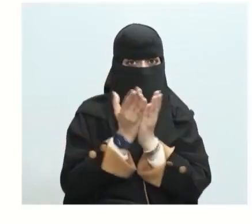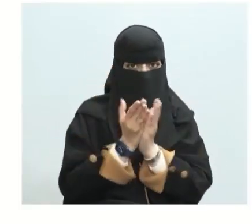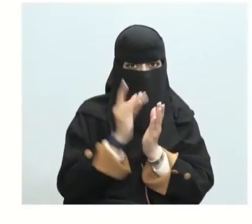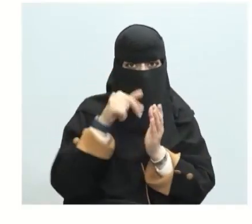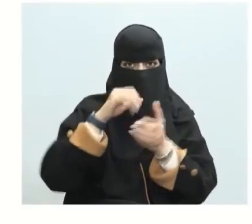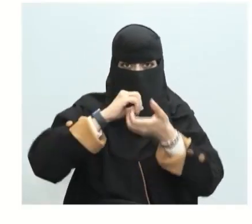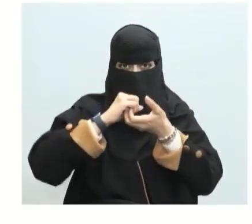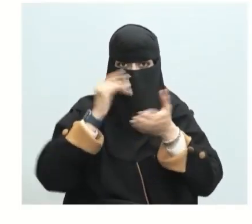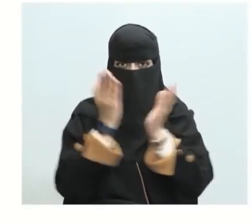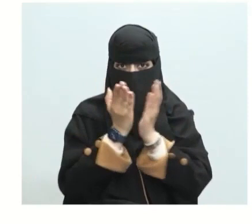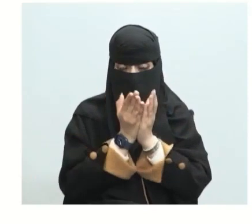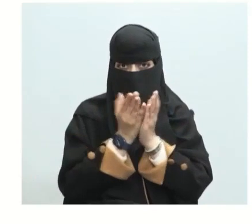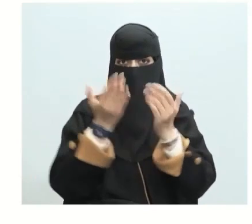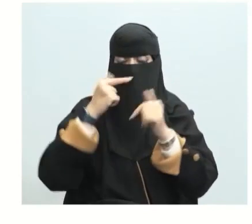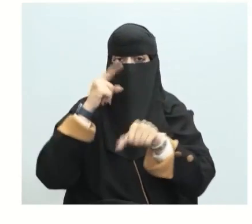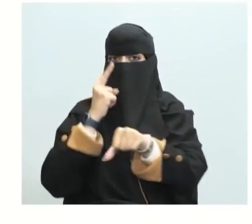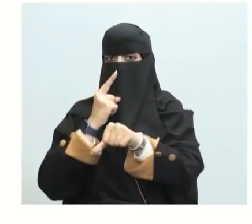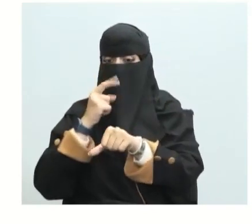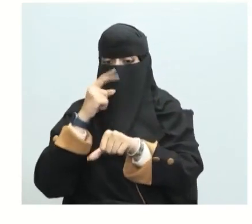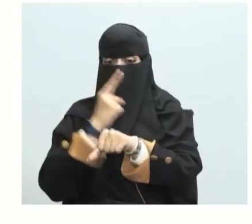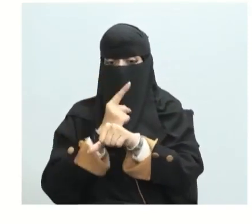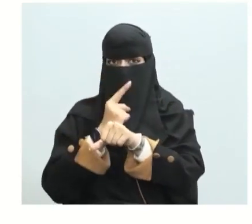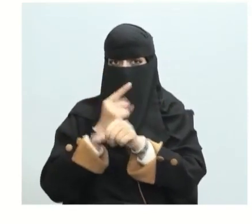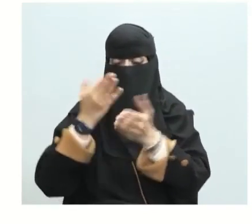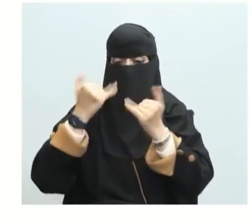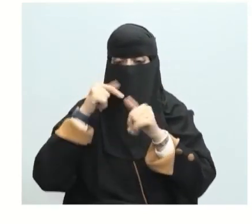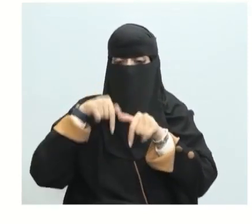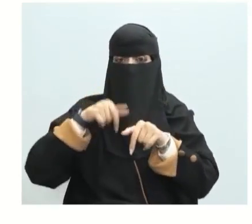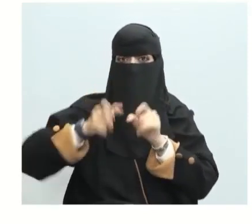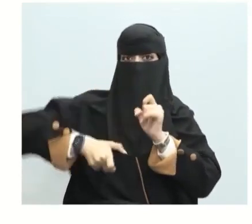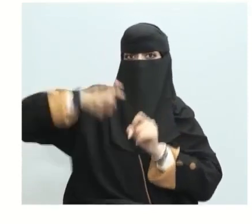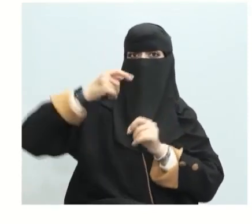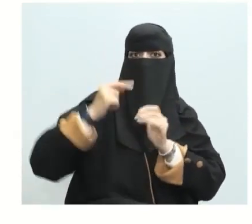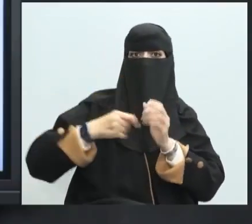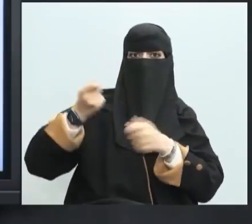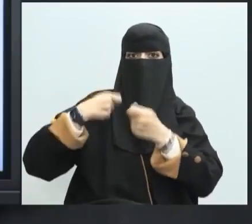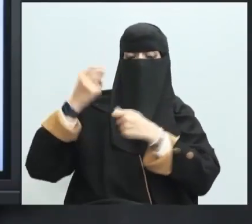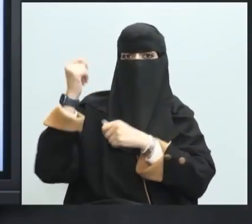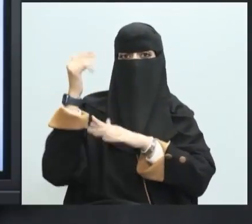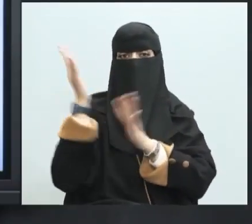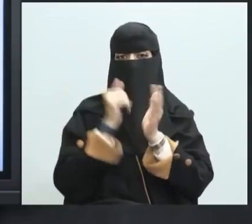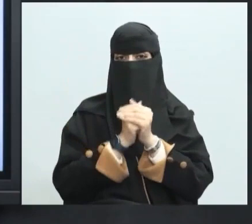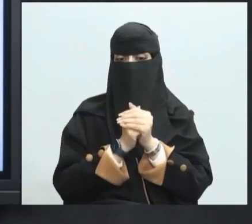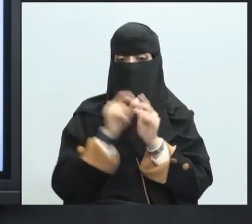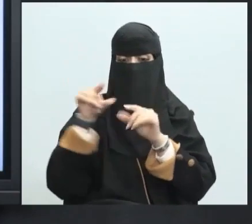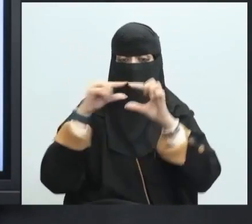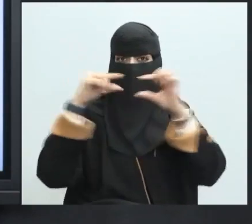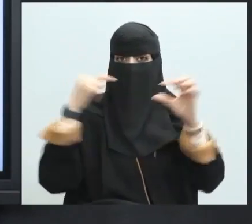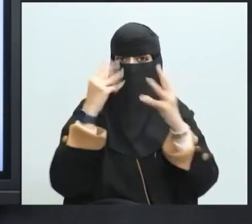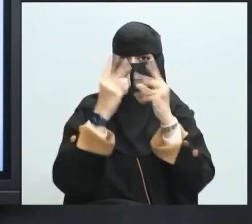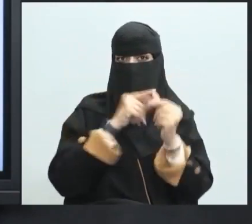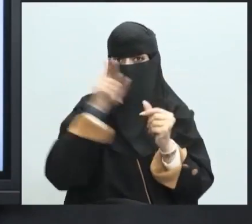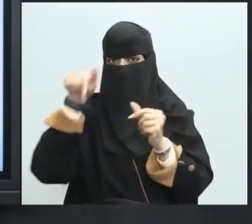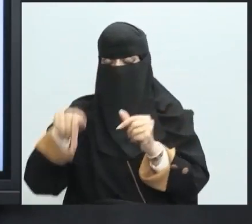عدد من كبار المستثمرين يختلفون ما الموضوع المناسب للزملاء في المدرسه وكذلك ما الموضوع